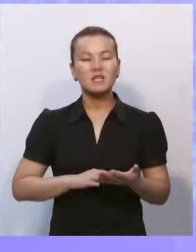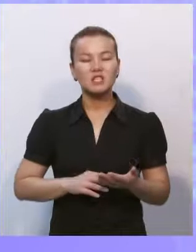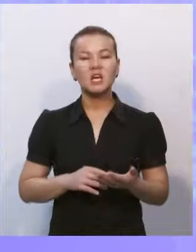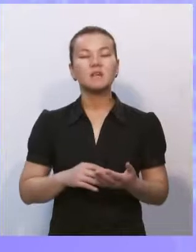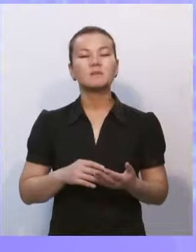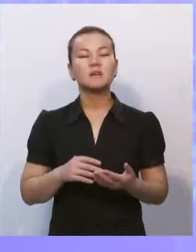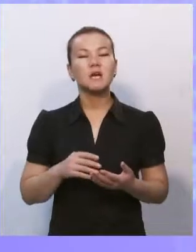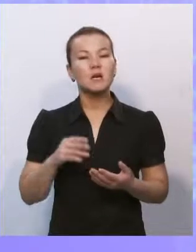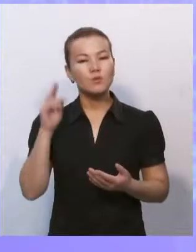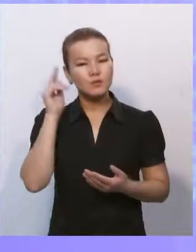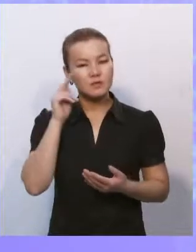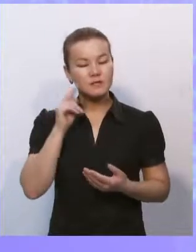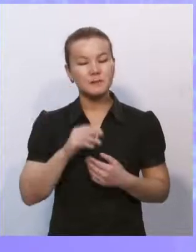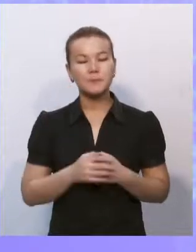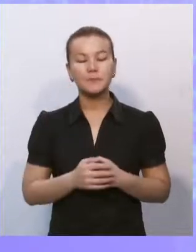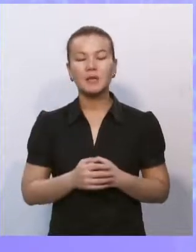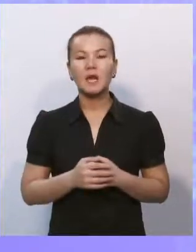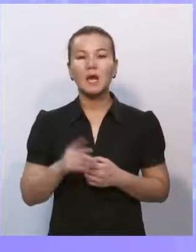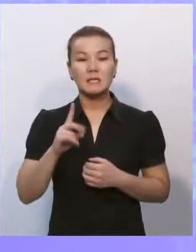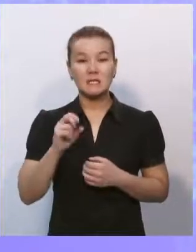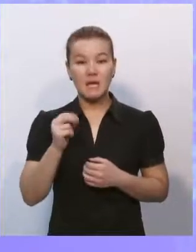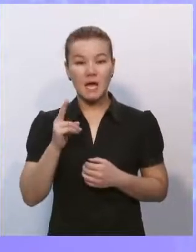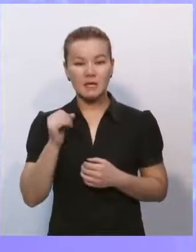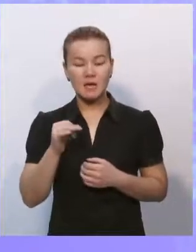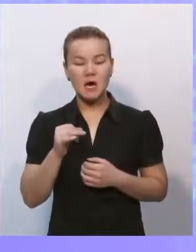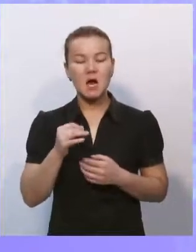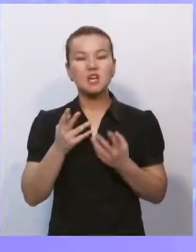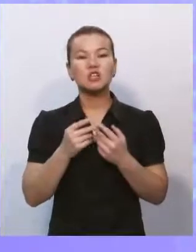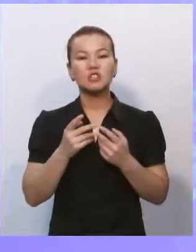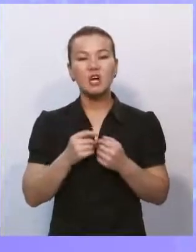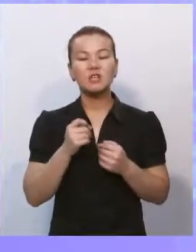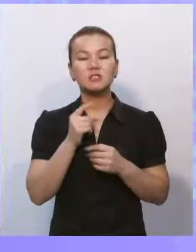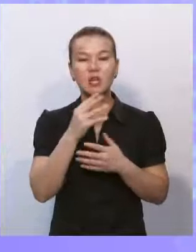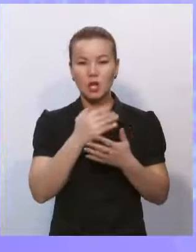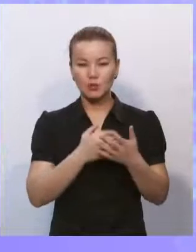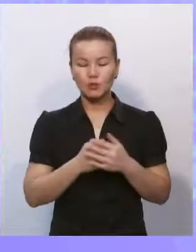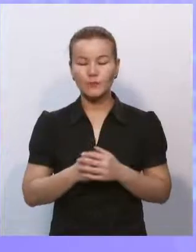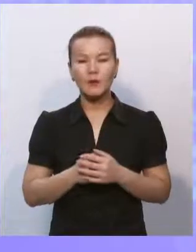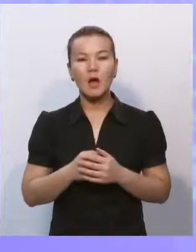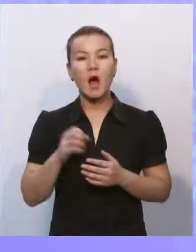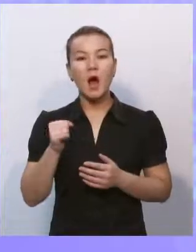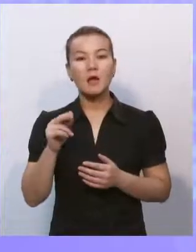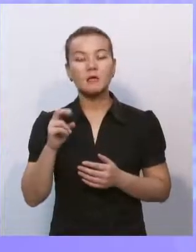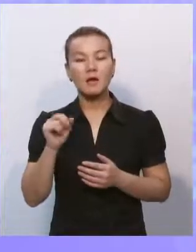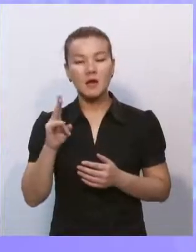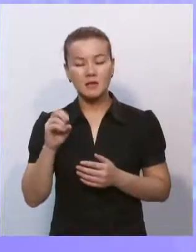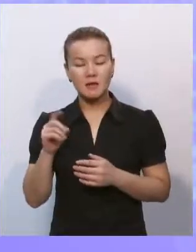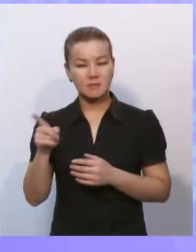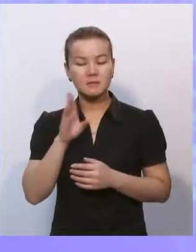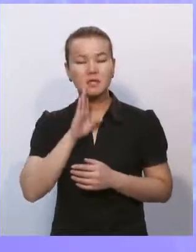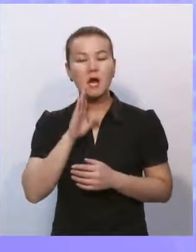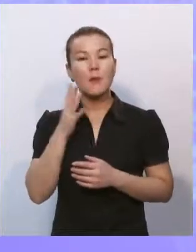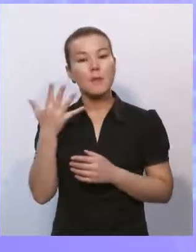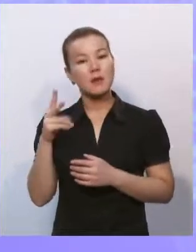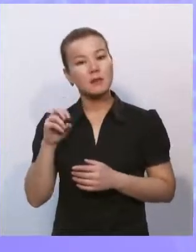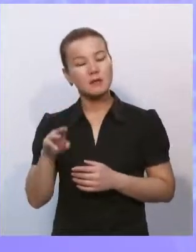заниматься знайка решал задачу idoney пять лет